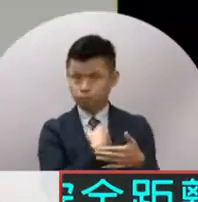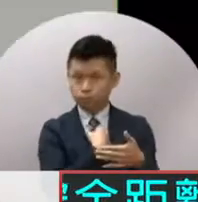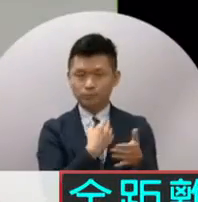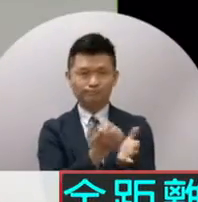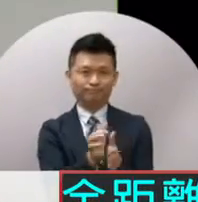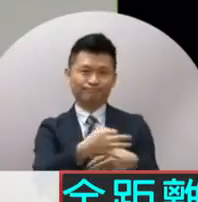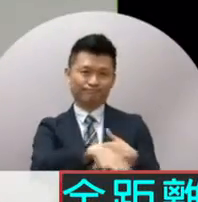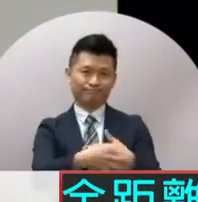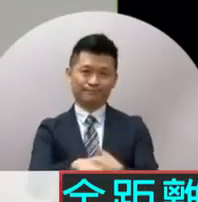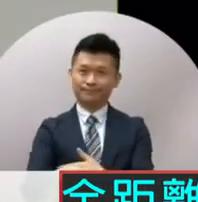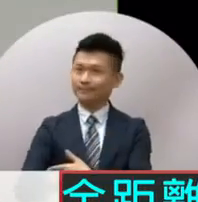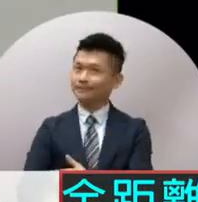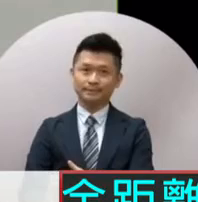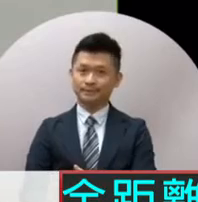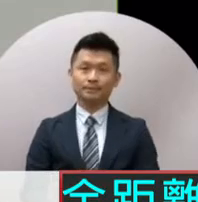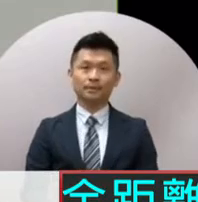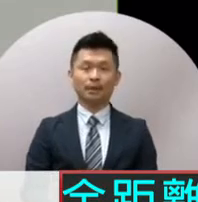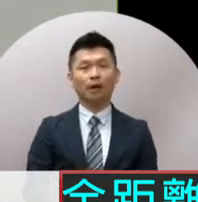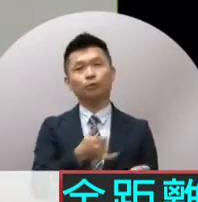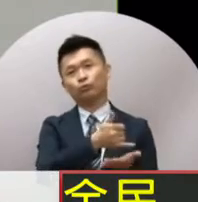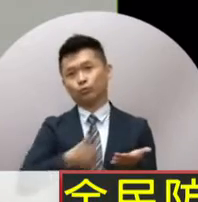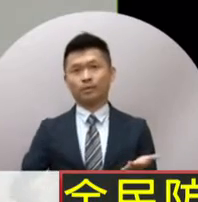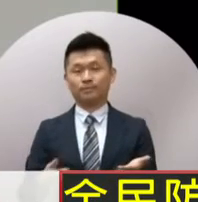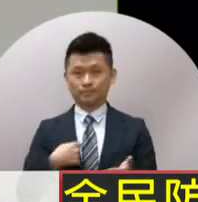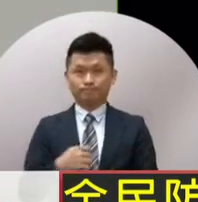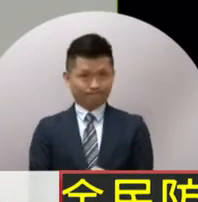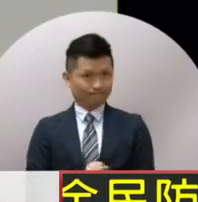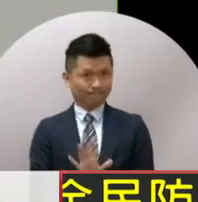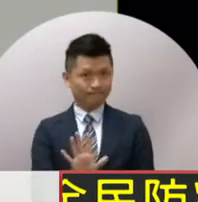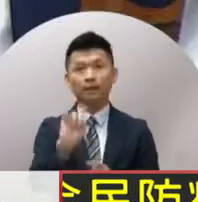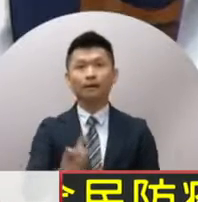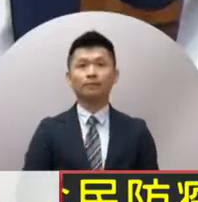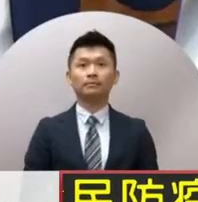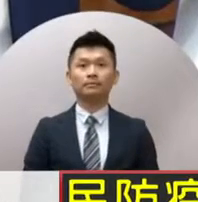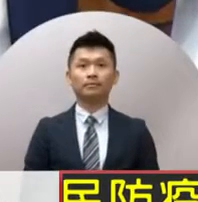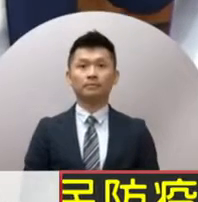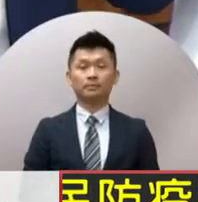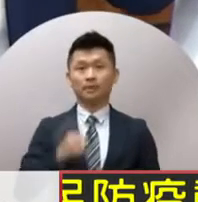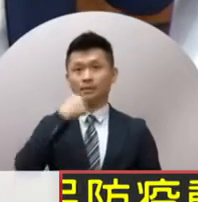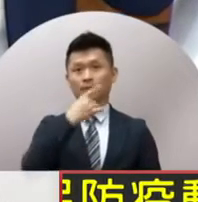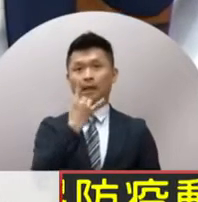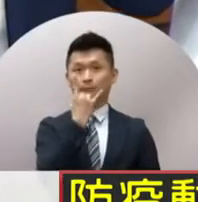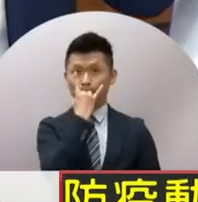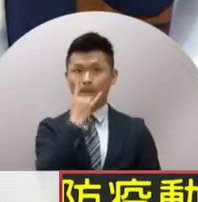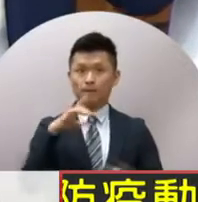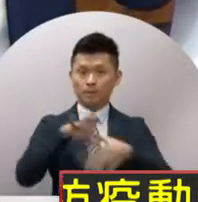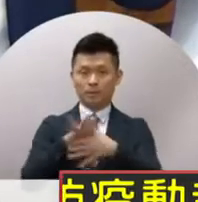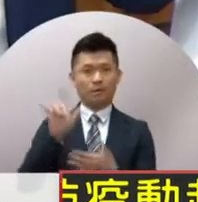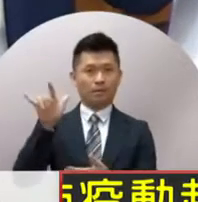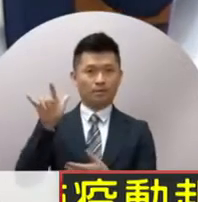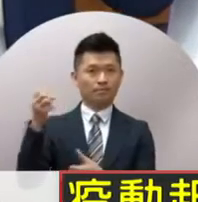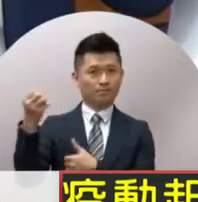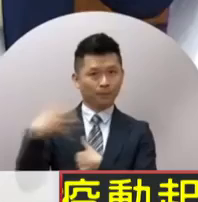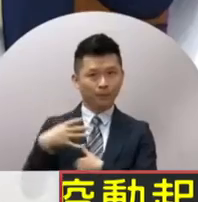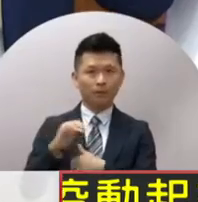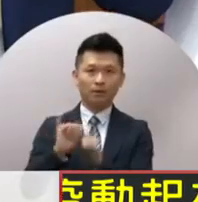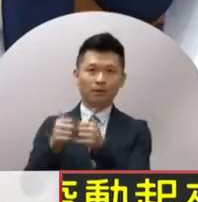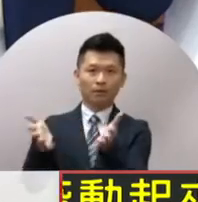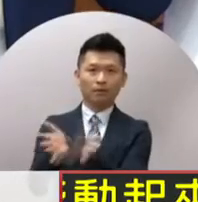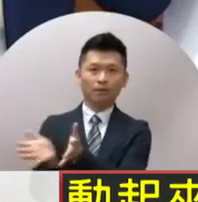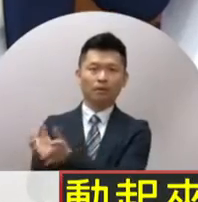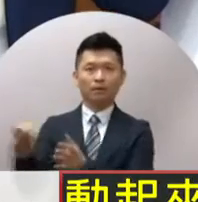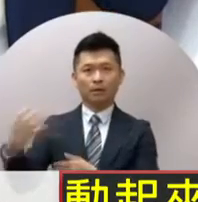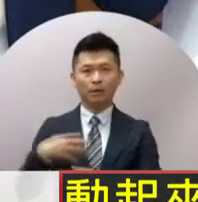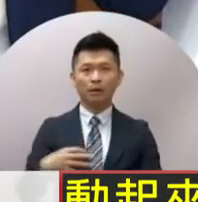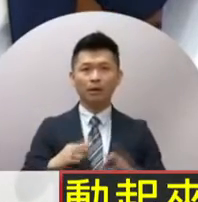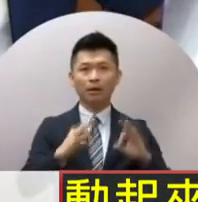改善民众反映无法以台语文申办银行账户问题。但是 咱这台语文的这个老师啊，吼，甲因的社团，讲竟